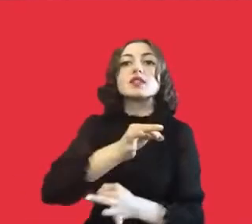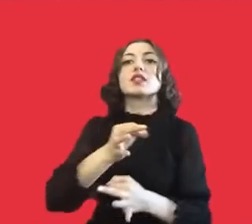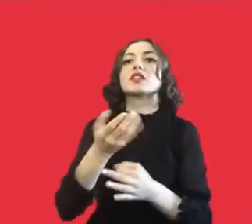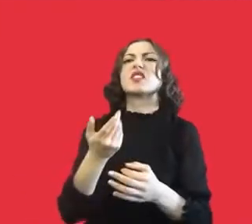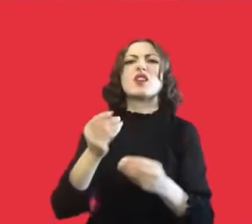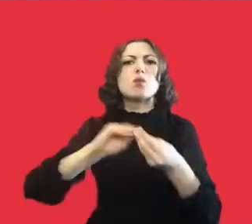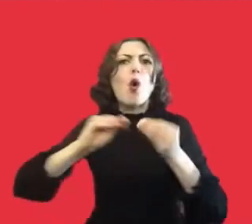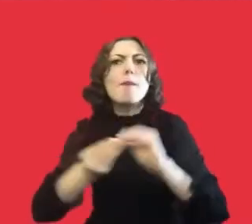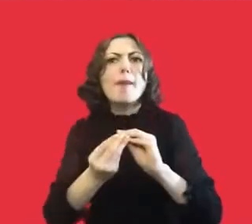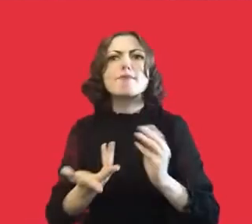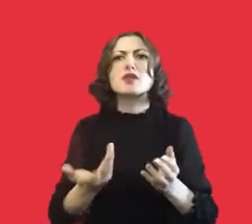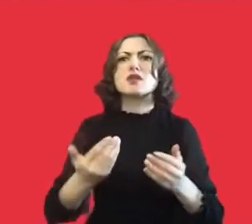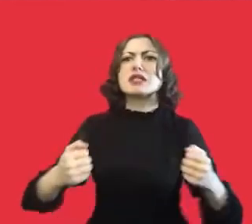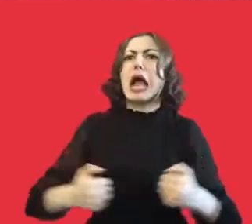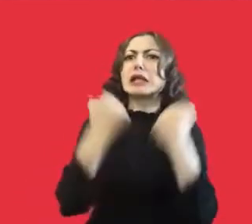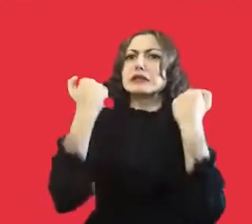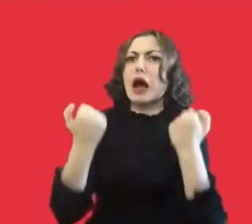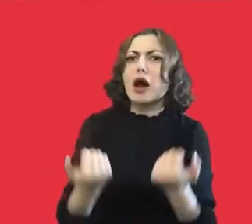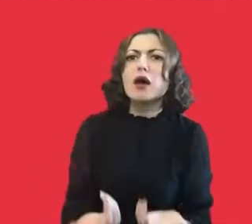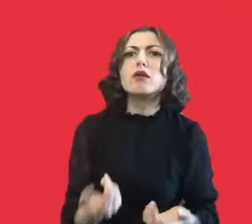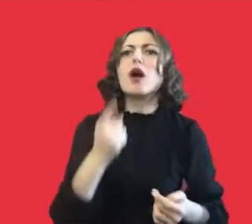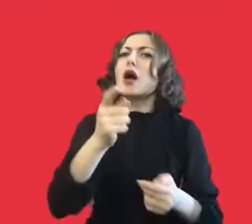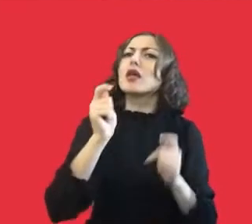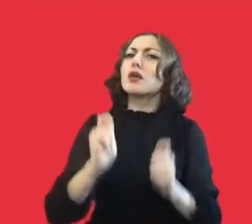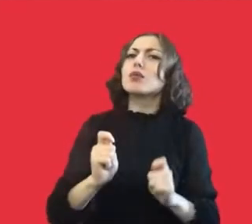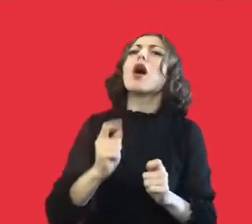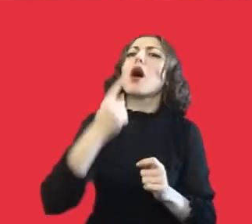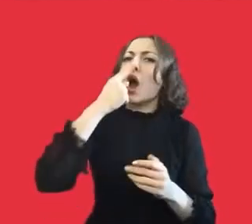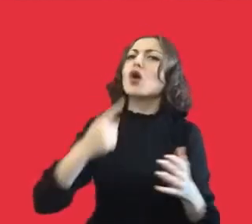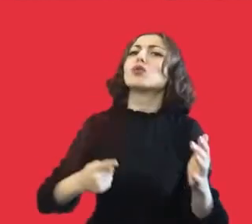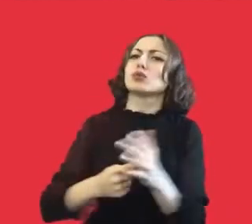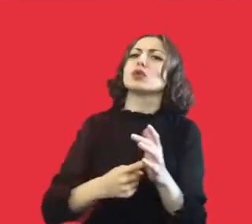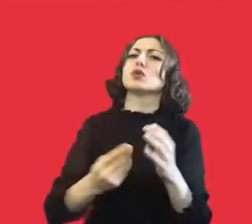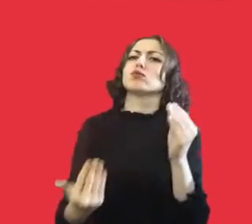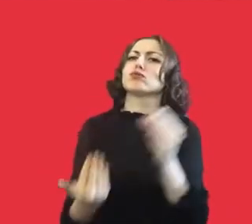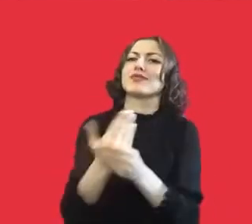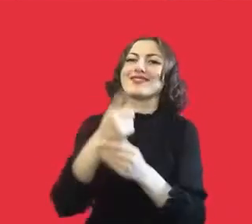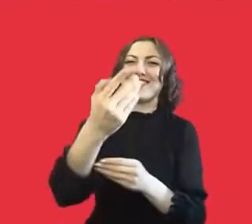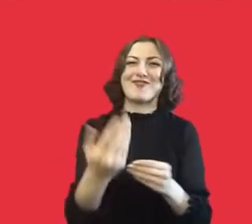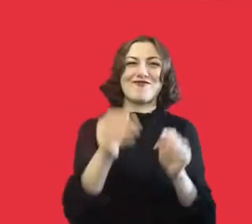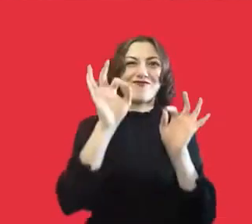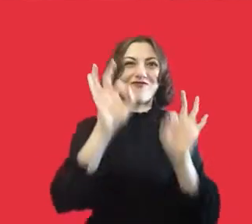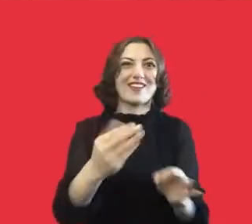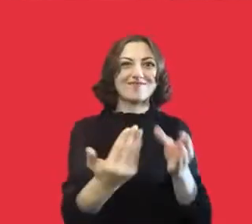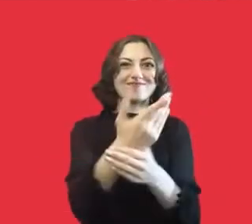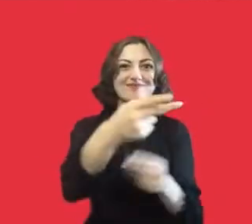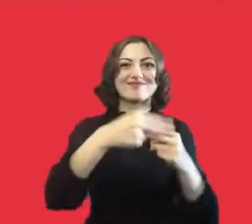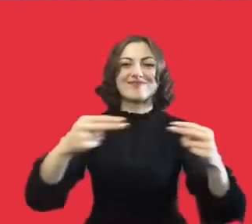aşılması noktasında savunuculuk yapmak aslında amacıyla kurulmuş, tıpkı sizin varoluş gayeniz gibi. Bizim